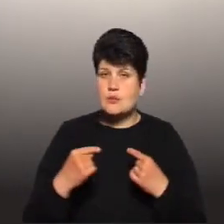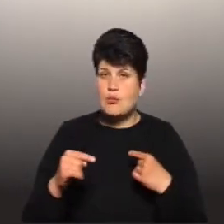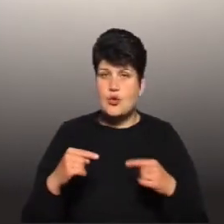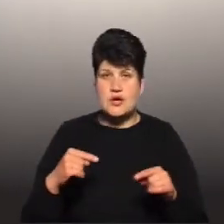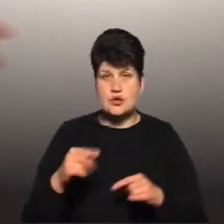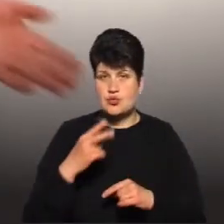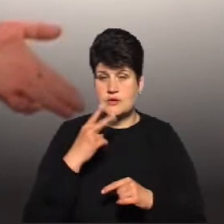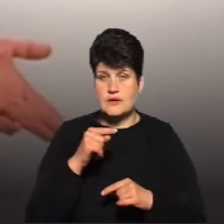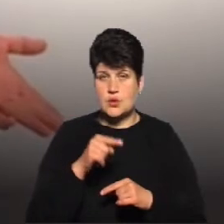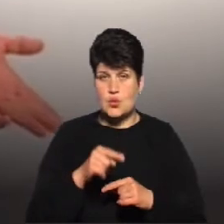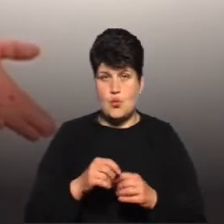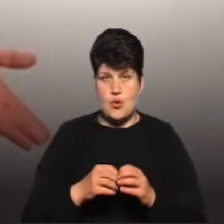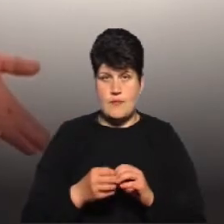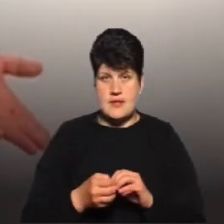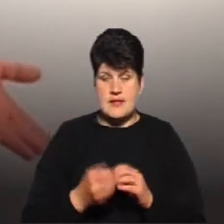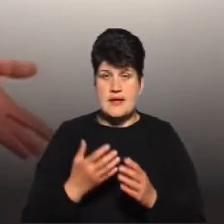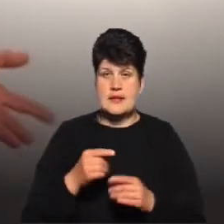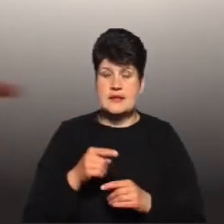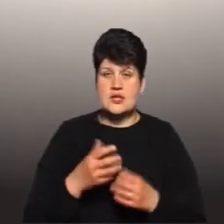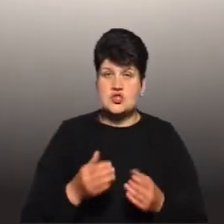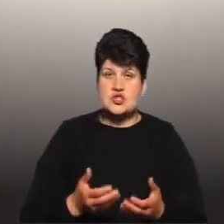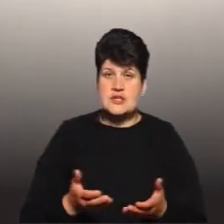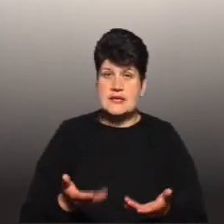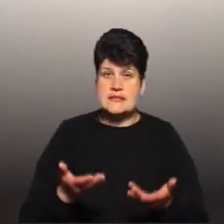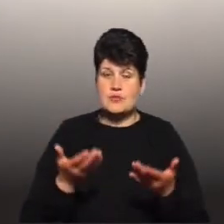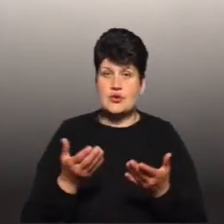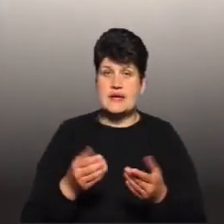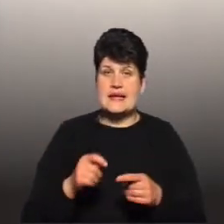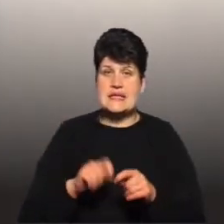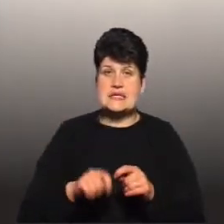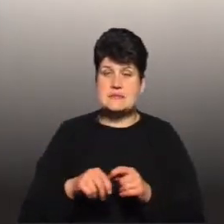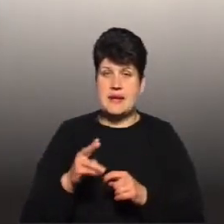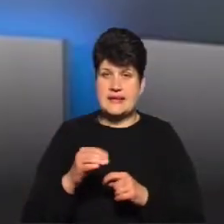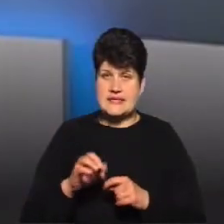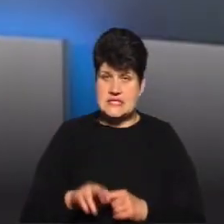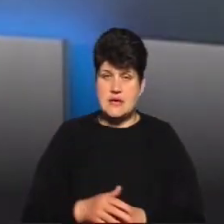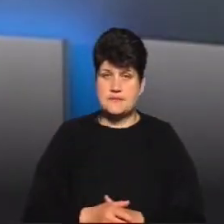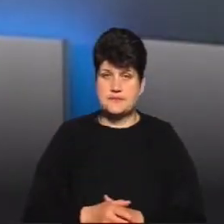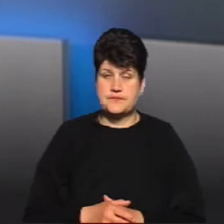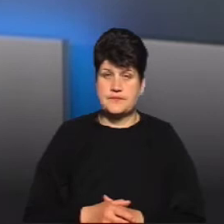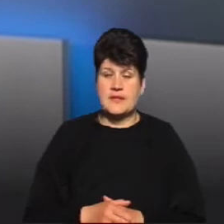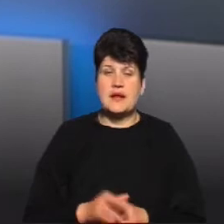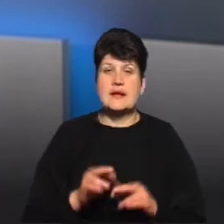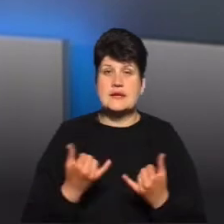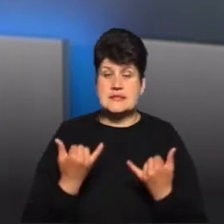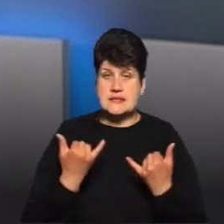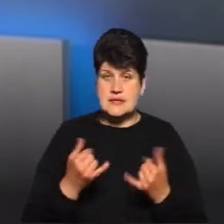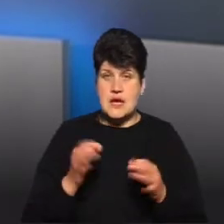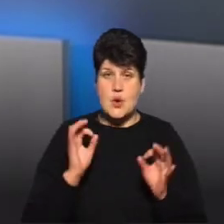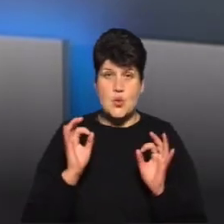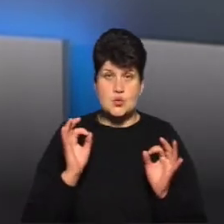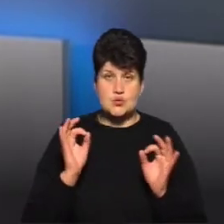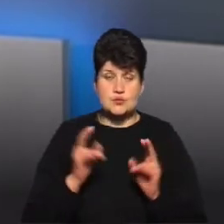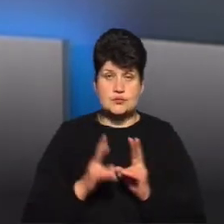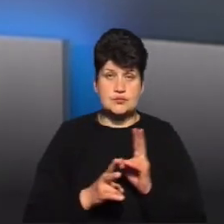проблему, але їх ще й стимулює інспекція. Так. Я зараз озвучу одну невеличку претензію користувача з